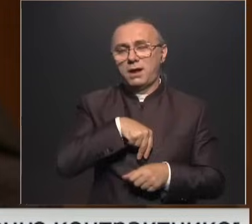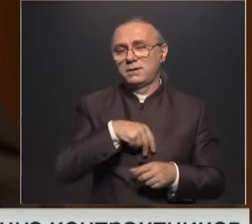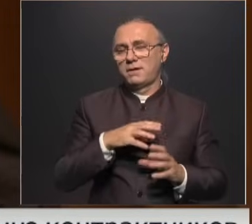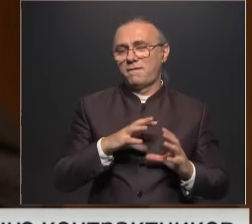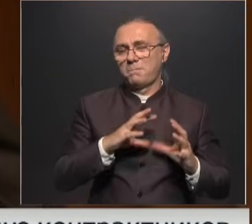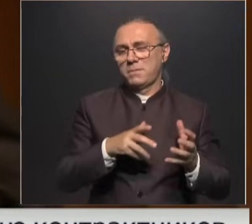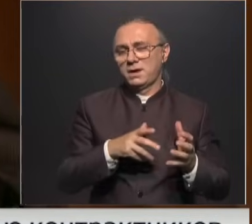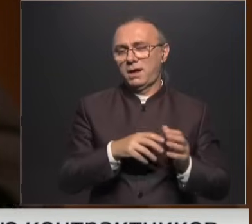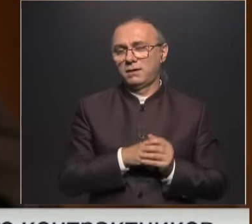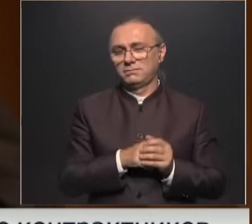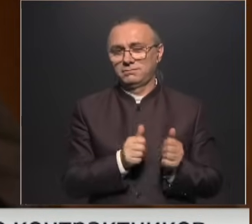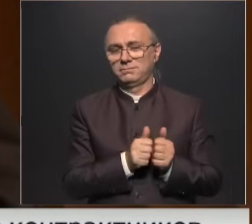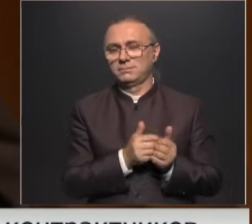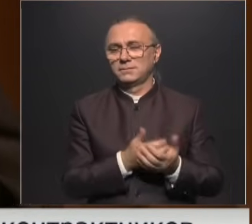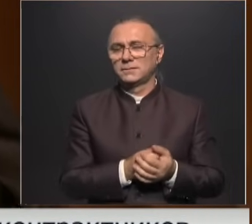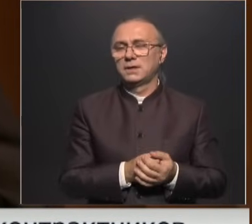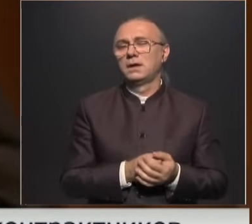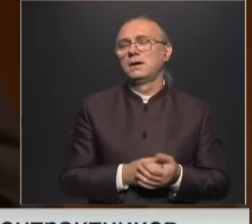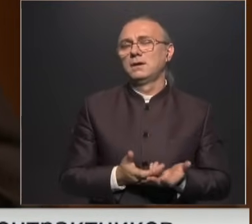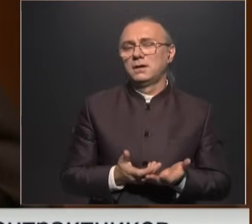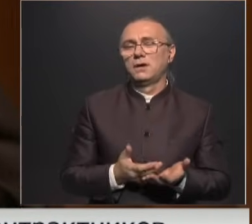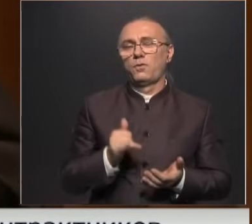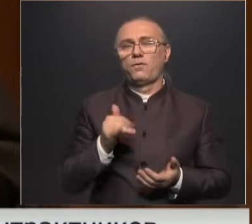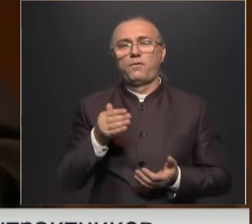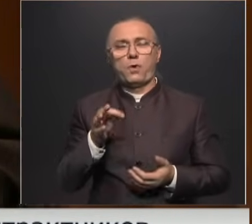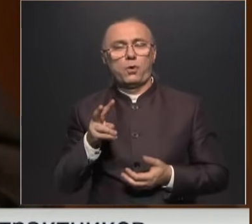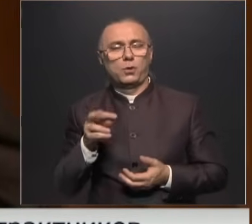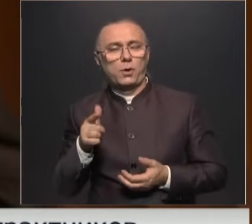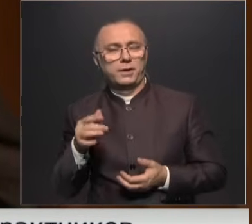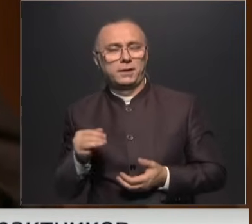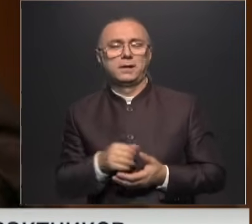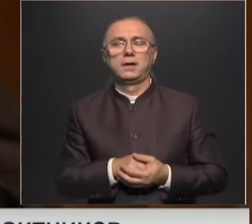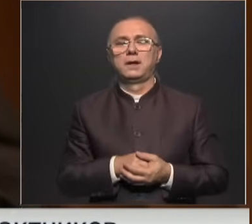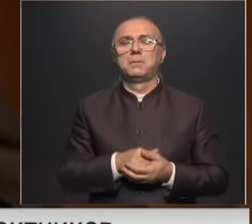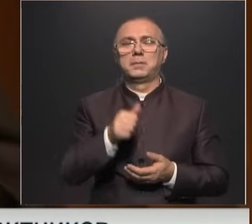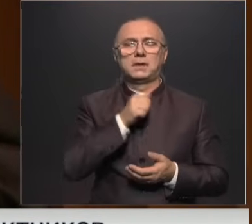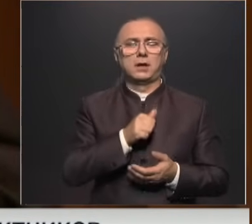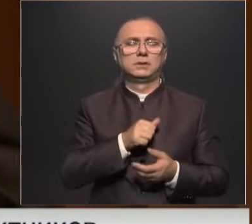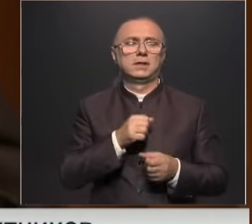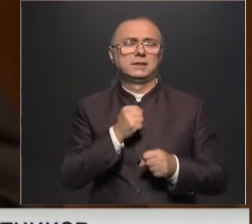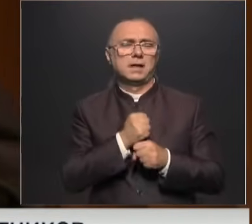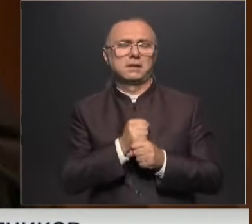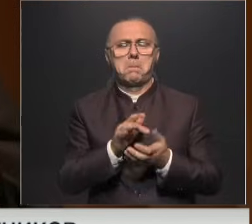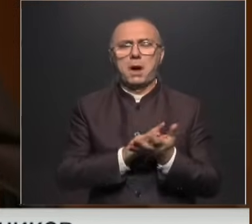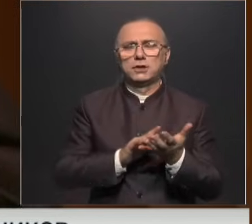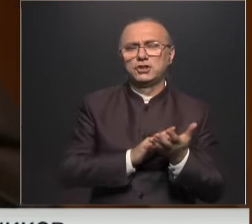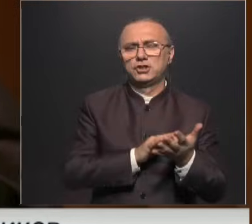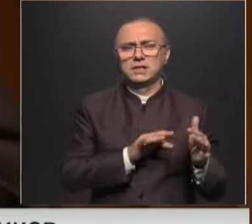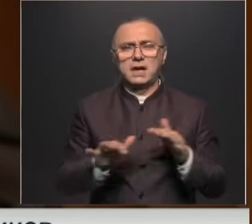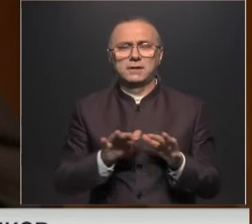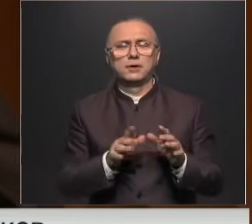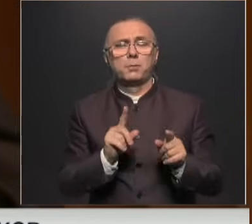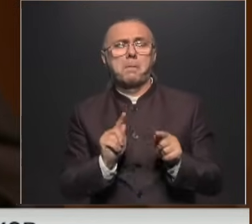экстрасенсорных способностей, совершают магические ритуалы, чтобы выйти в астрал и установить контакт с